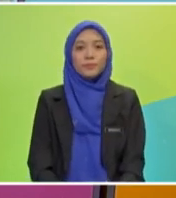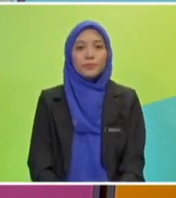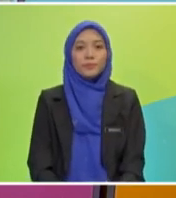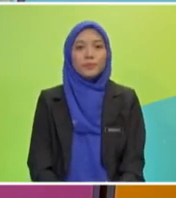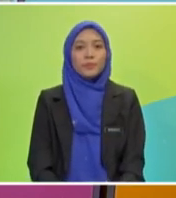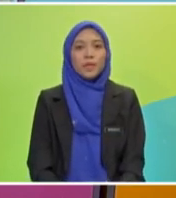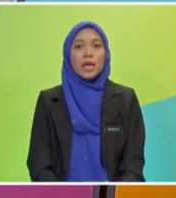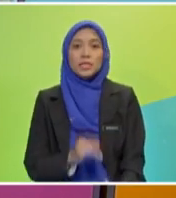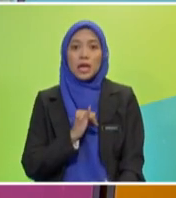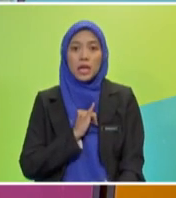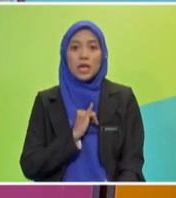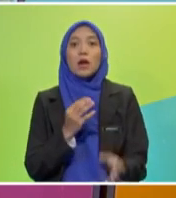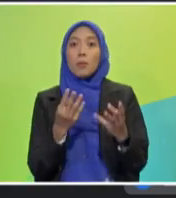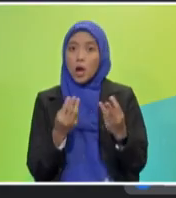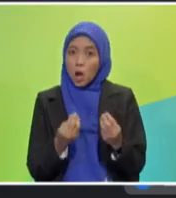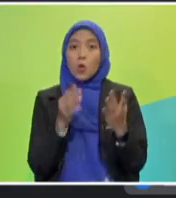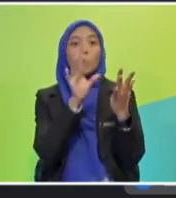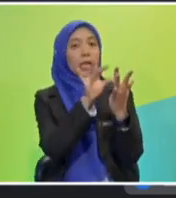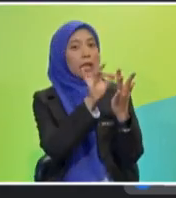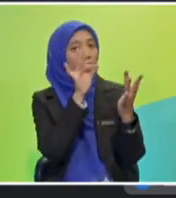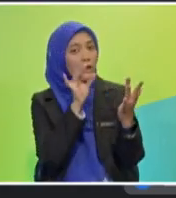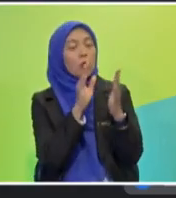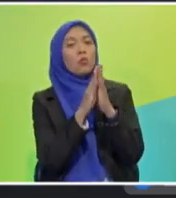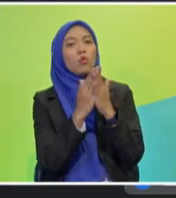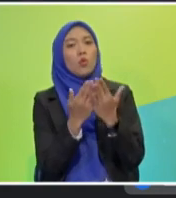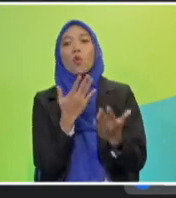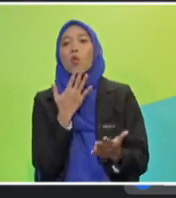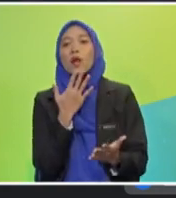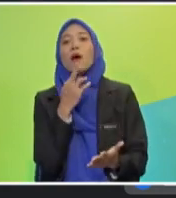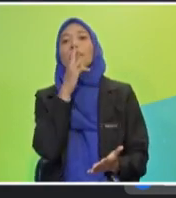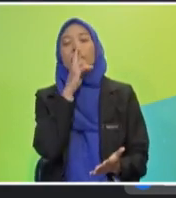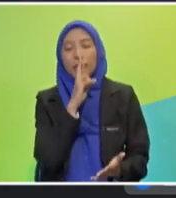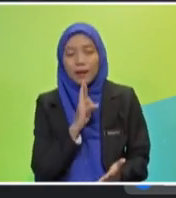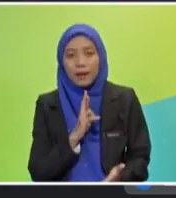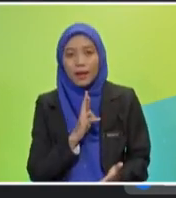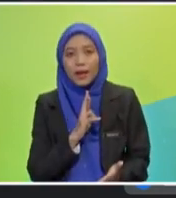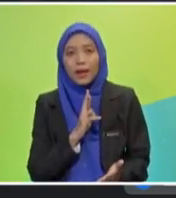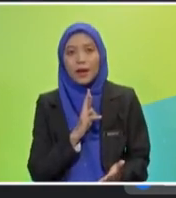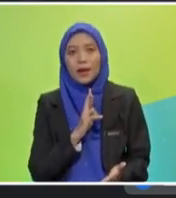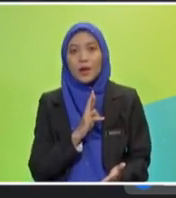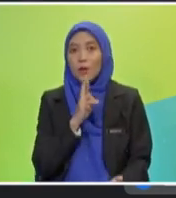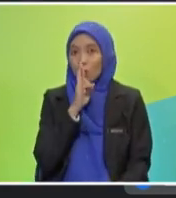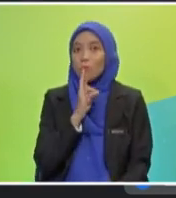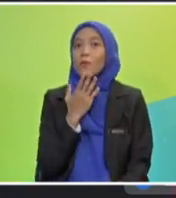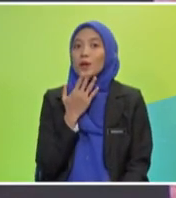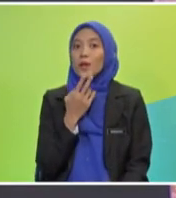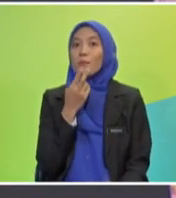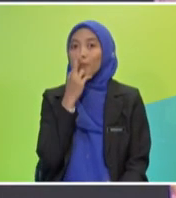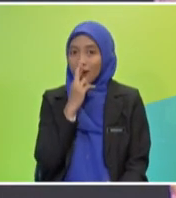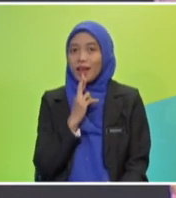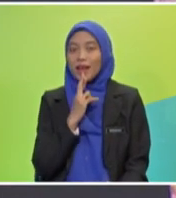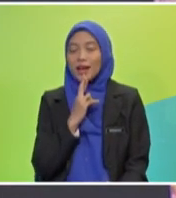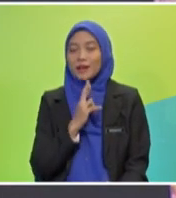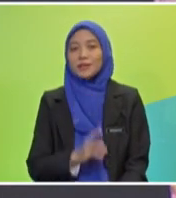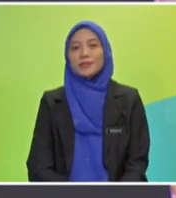Cikgu, saya mahu pilih buku berwarna merah. Warna merah, wah. Berani cikgu.